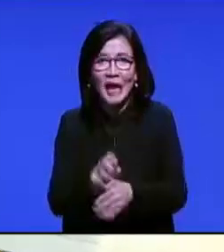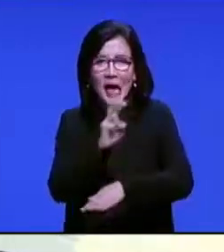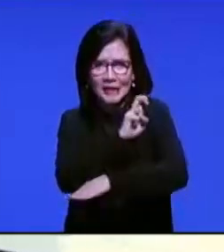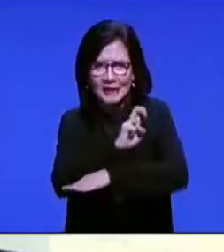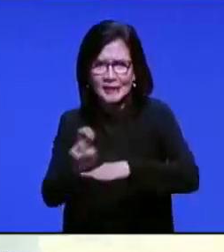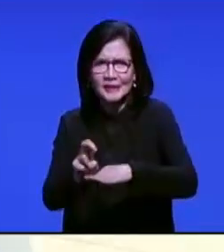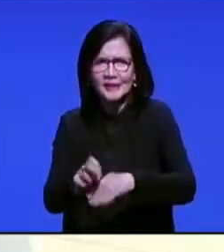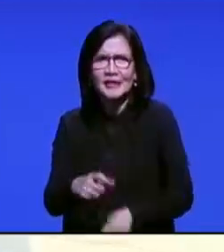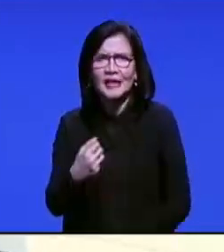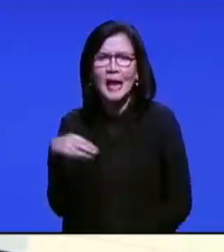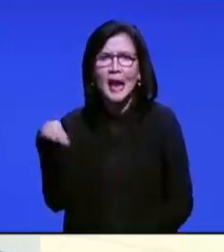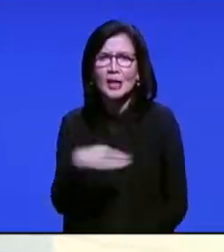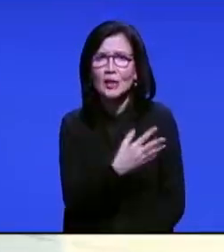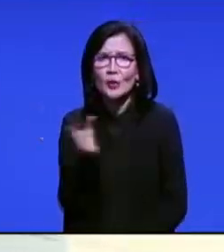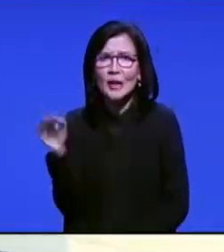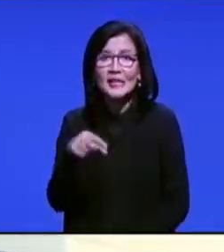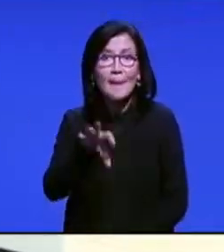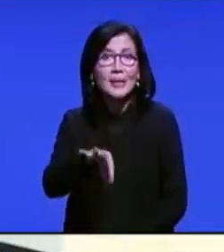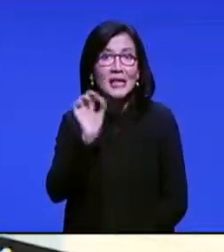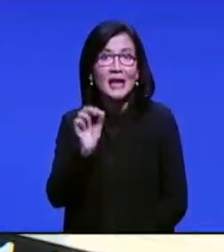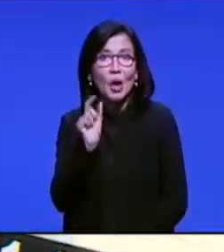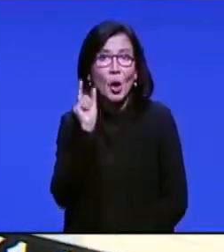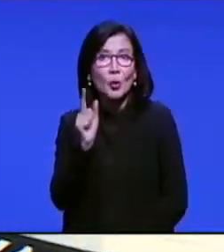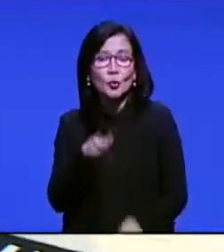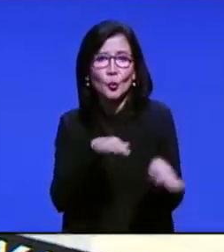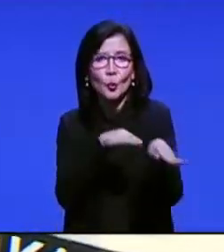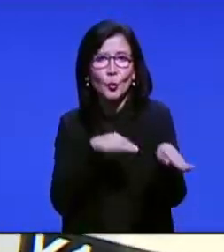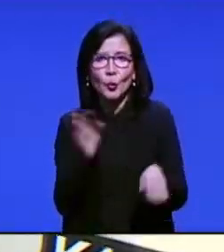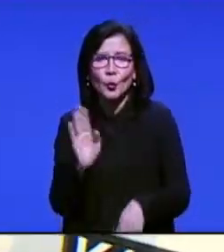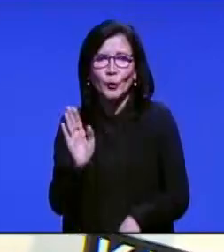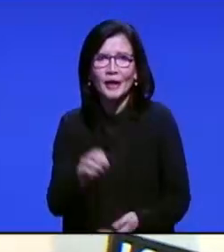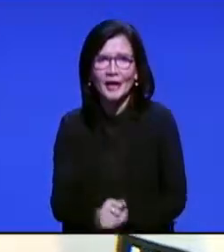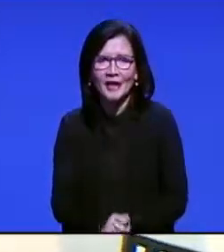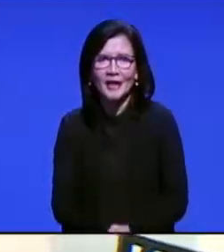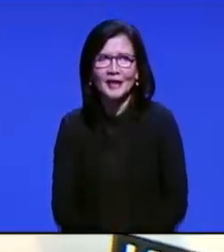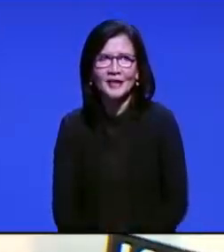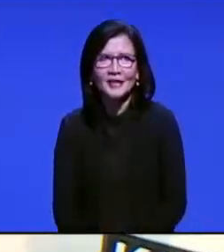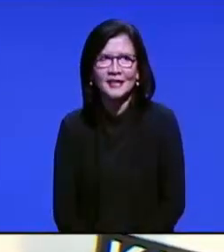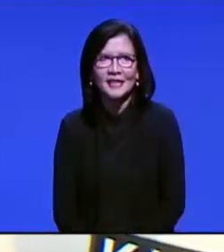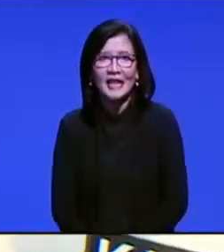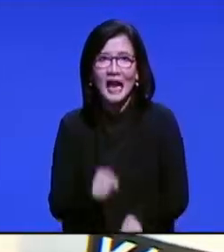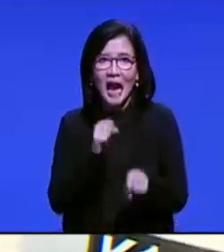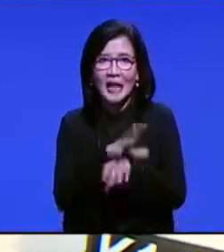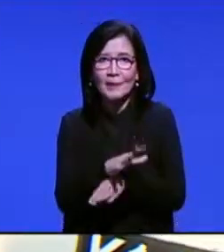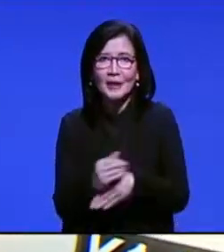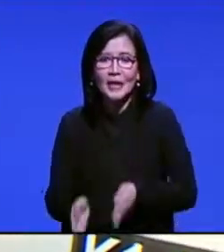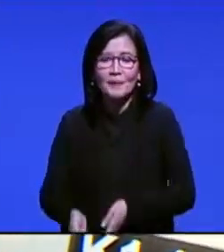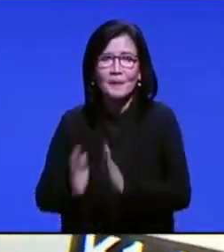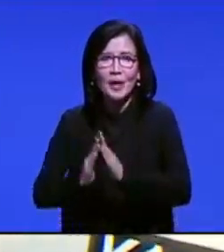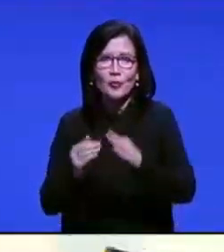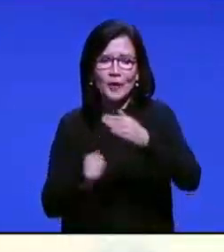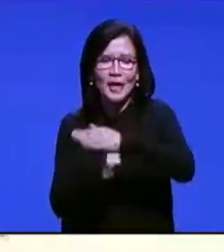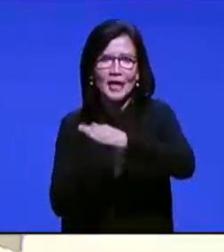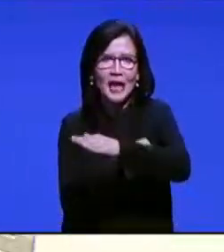satu moda transportasi alternatif untuk menghindari kemacetan di Lenteng Agung dan di Tanjung Barat imbas dari pembangunan flyover.